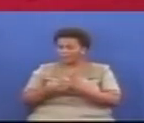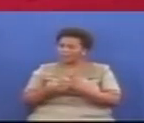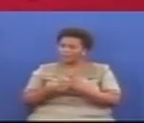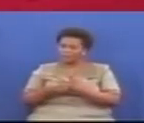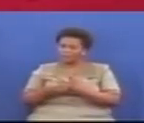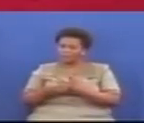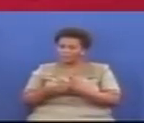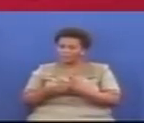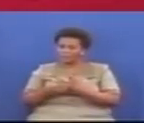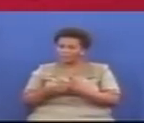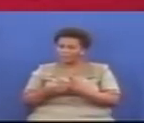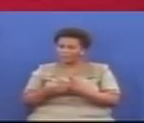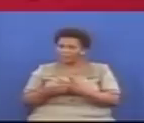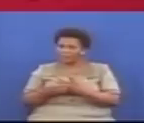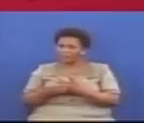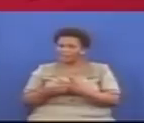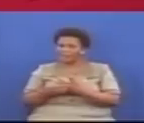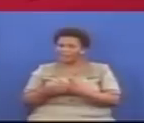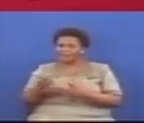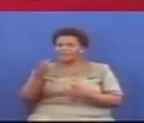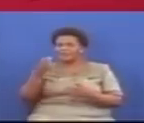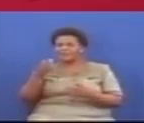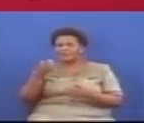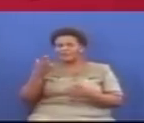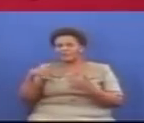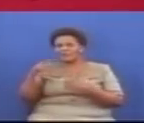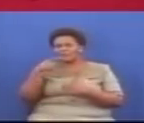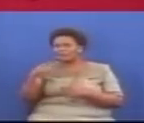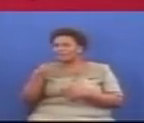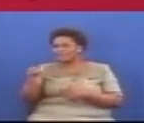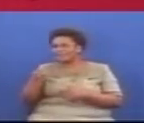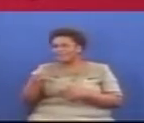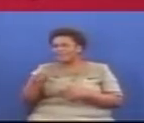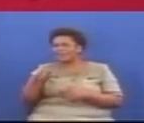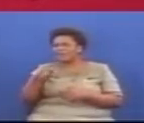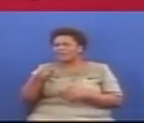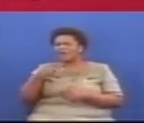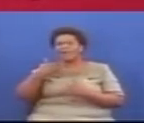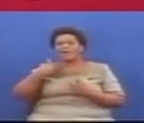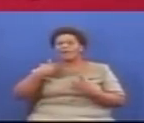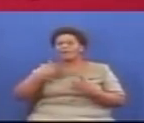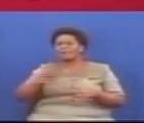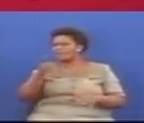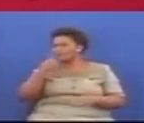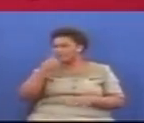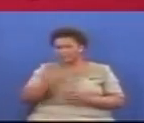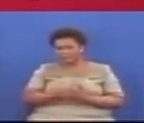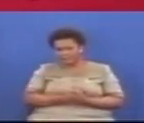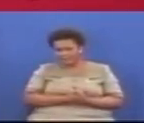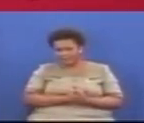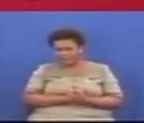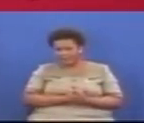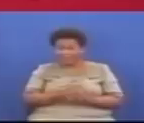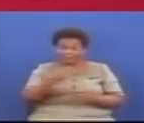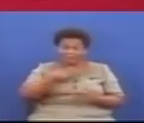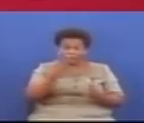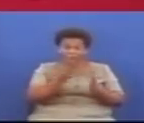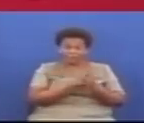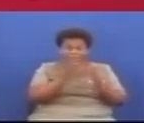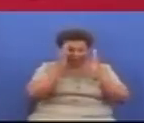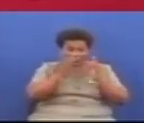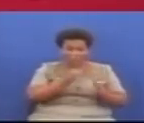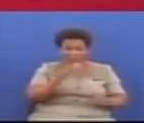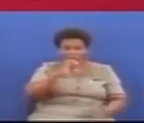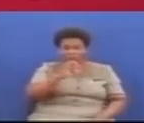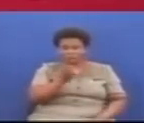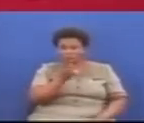hapendi kujipa ujiko mwenyewe. Lakini kiukweli ni jambo tulilizungumza mimi na yeye pamoja na Mheshimiwa Chumi ambao majimbo